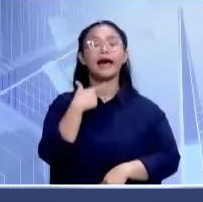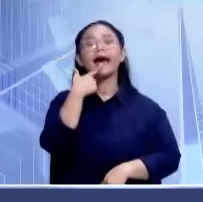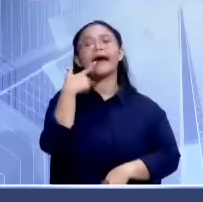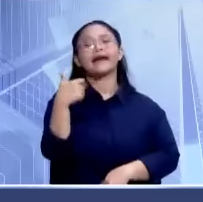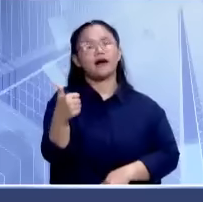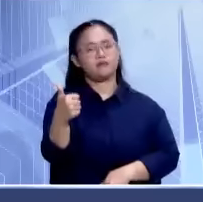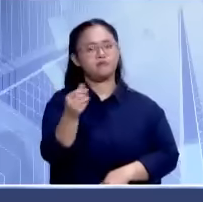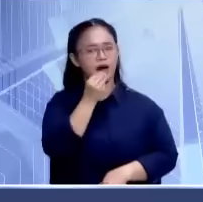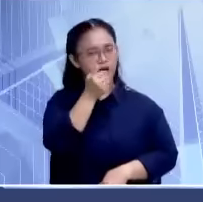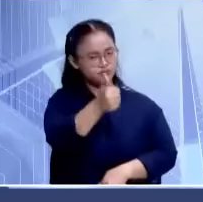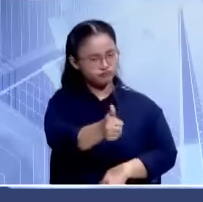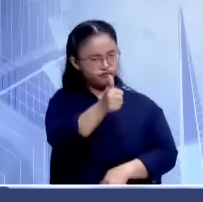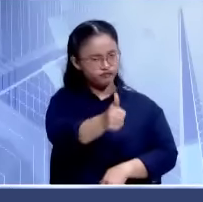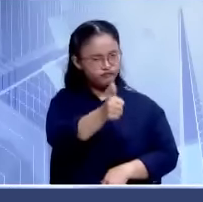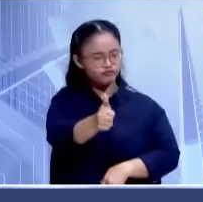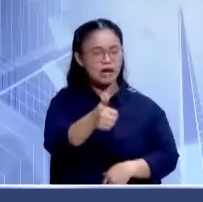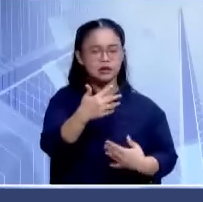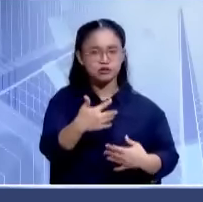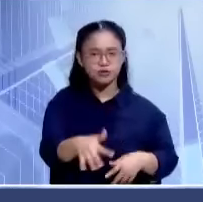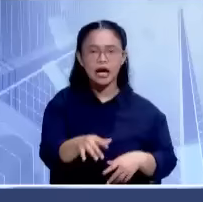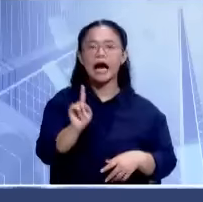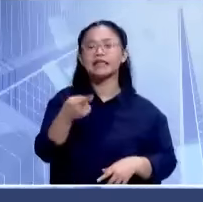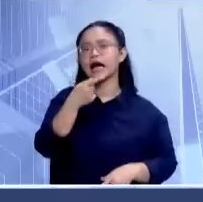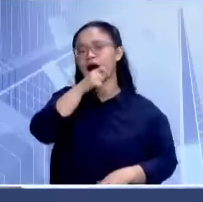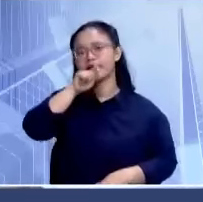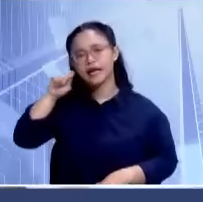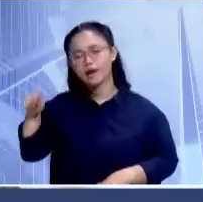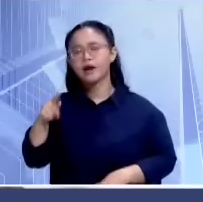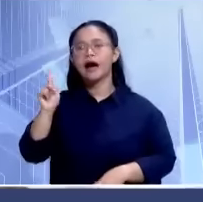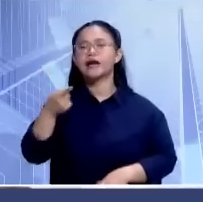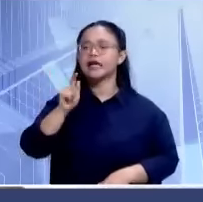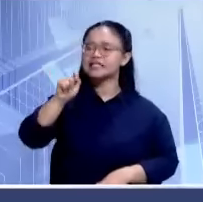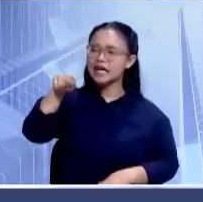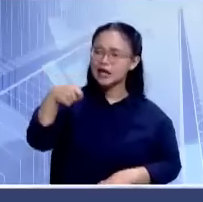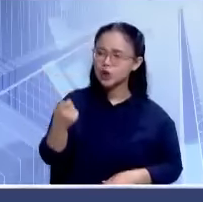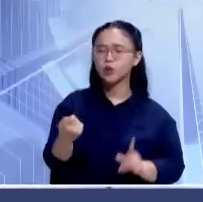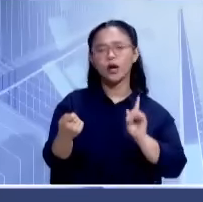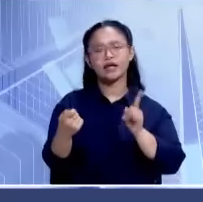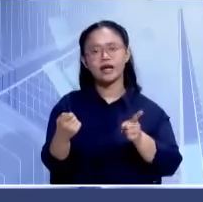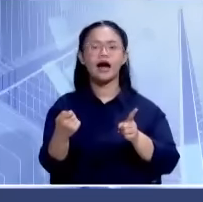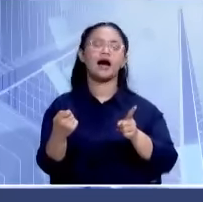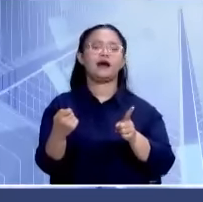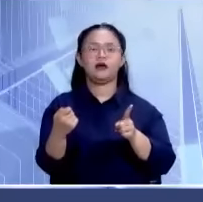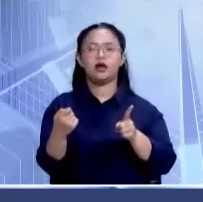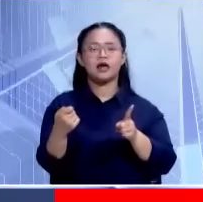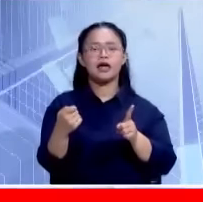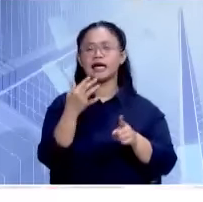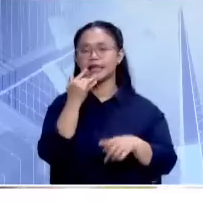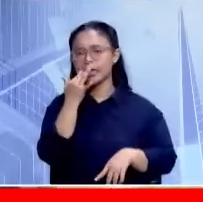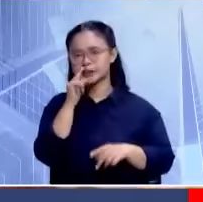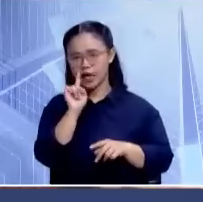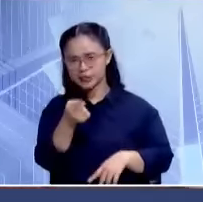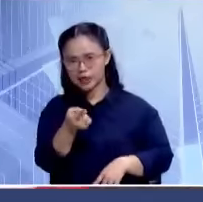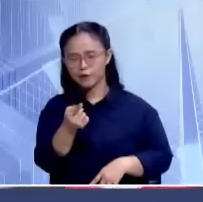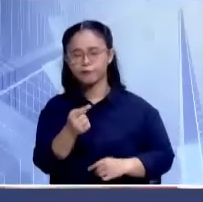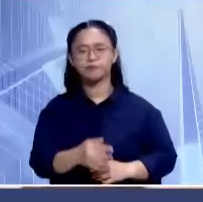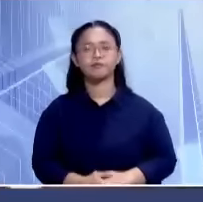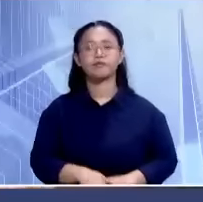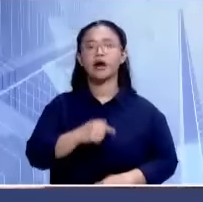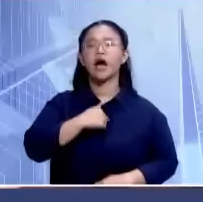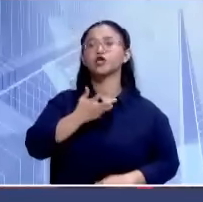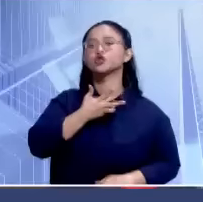Pak. Di situ ada ayam, ada sayuran juga, lauk pauk dan nasi. Saya